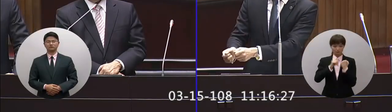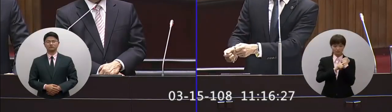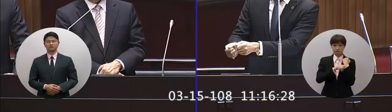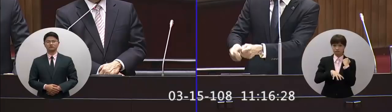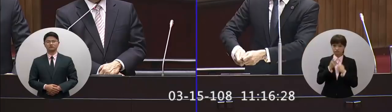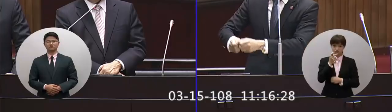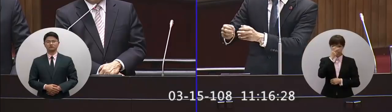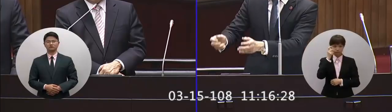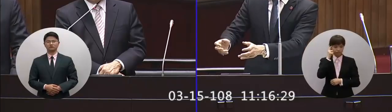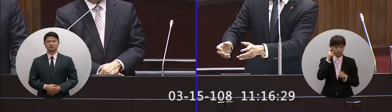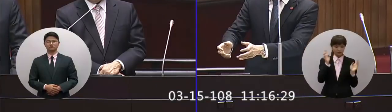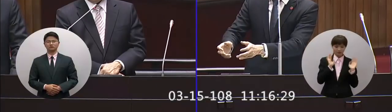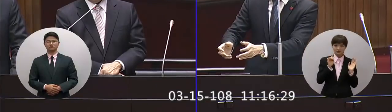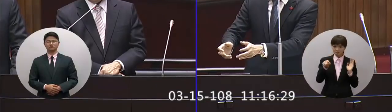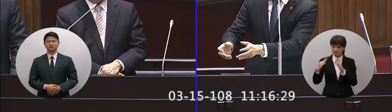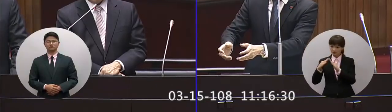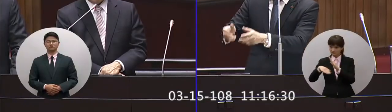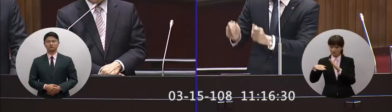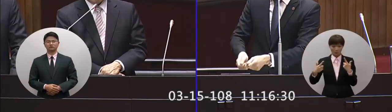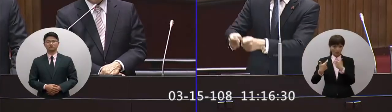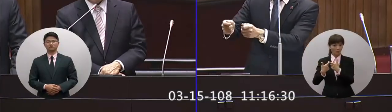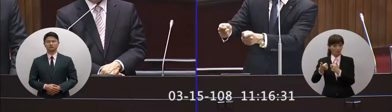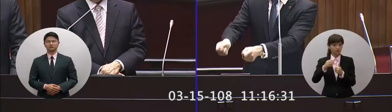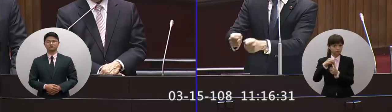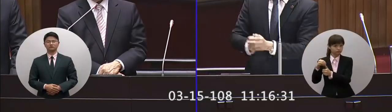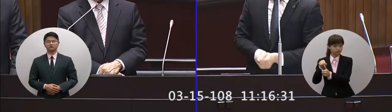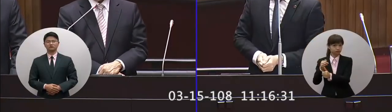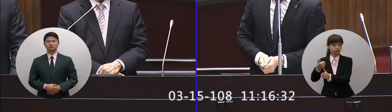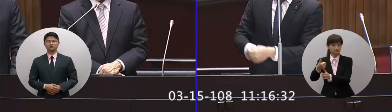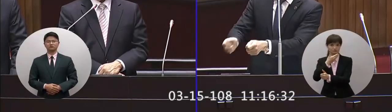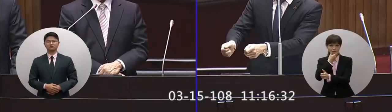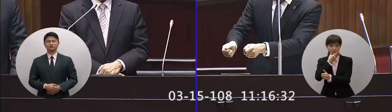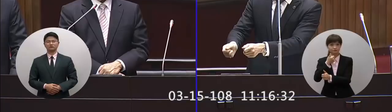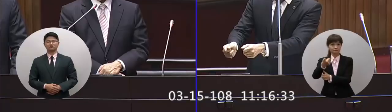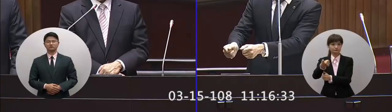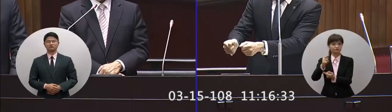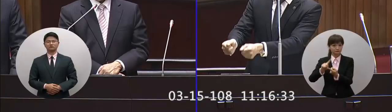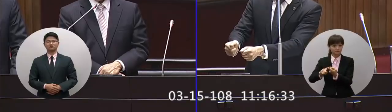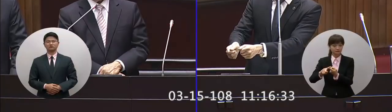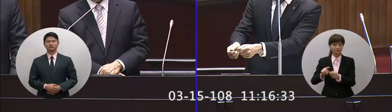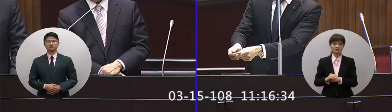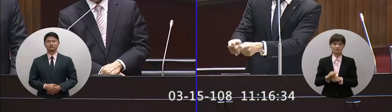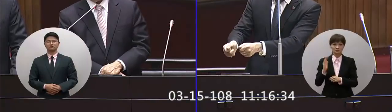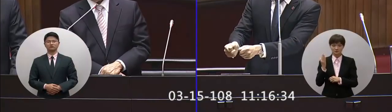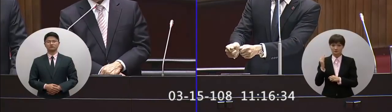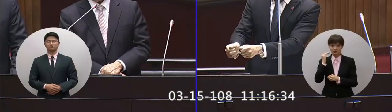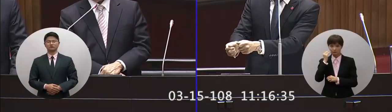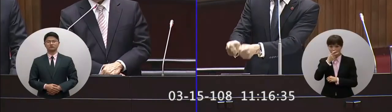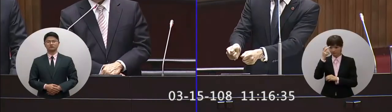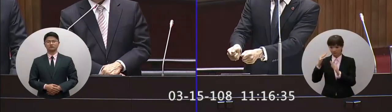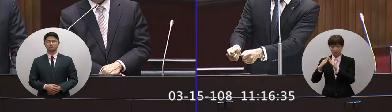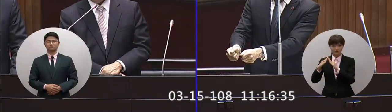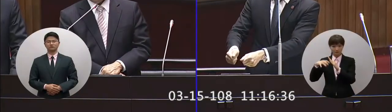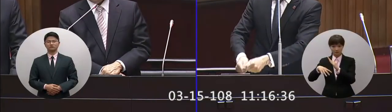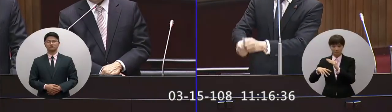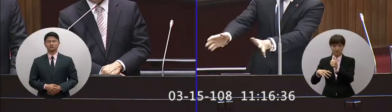令一个家庭，足下这个家庭来收养的时阵，煞因为这个相亲的因的性这个性这